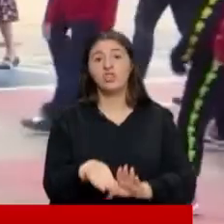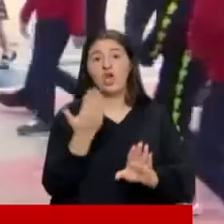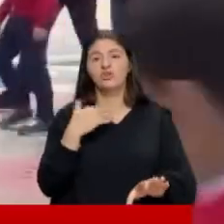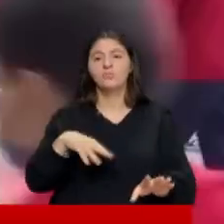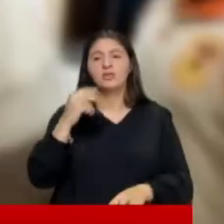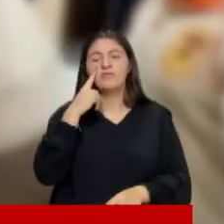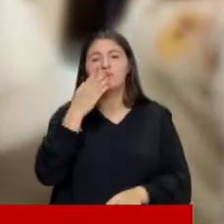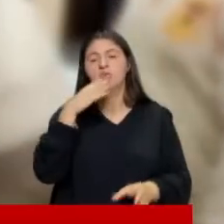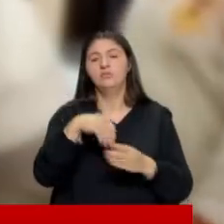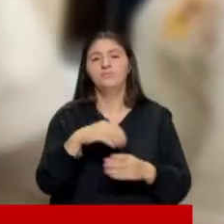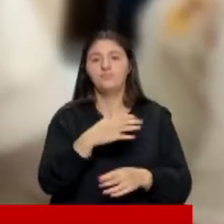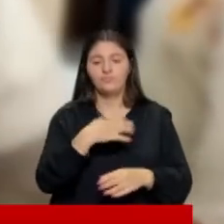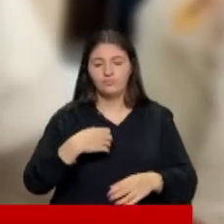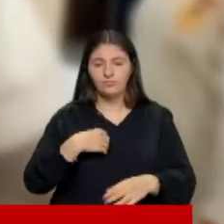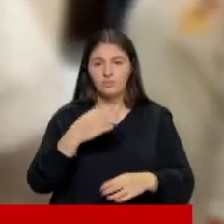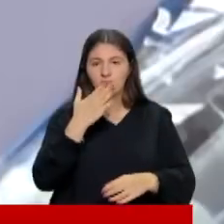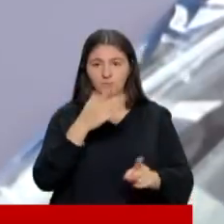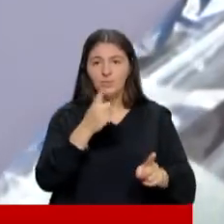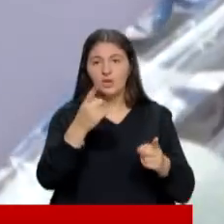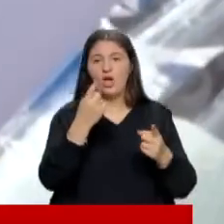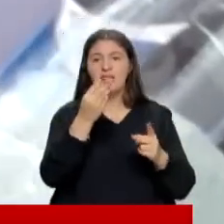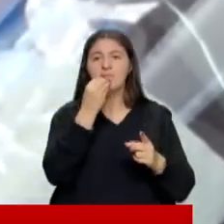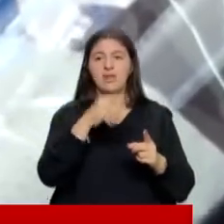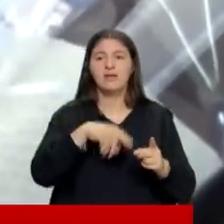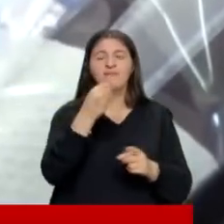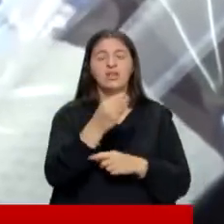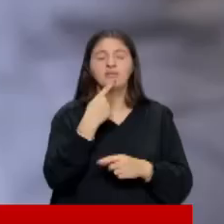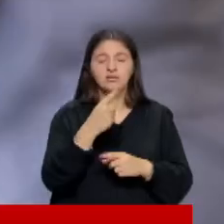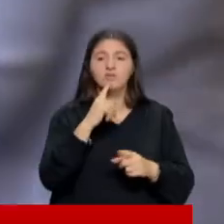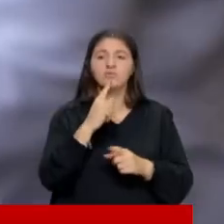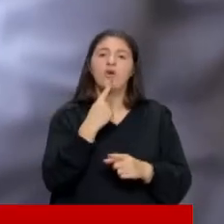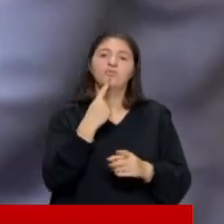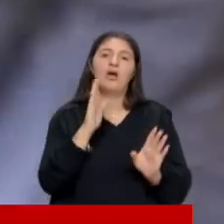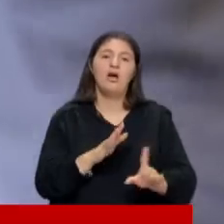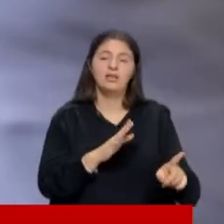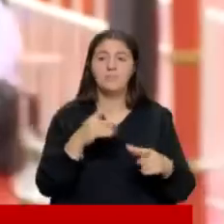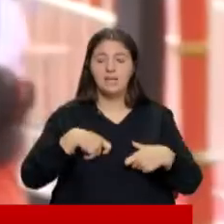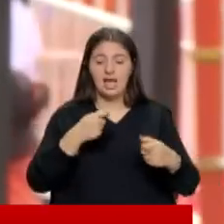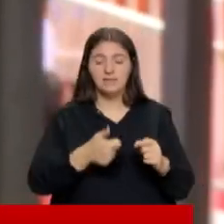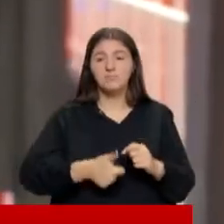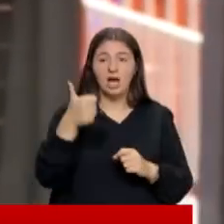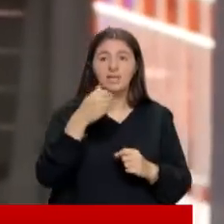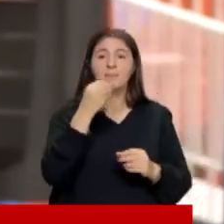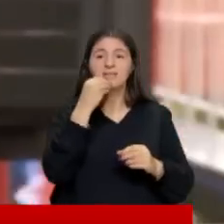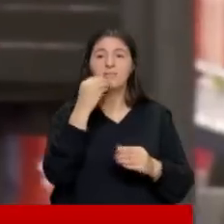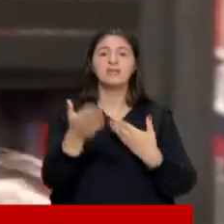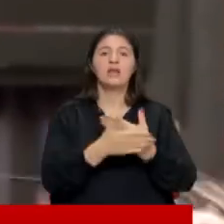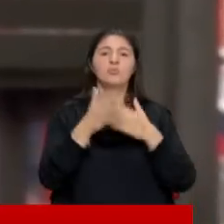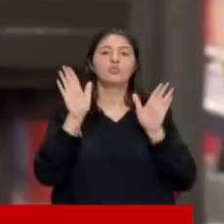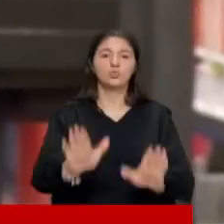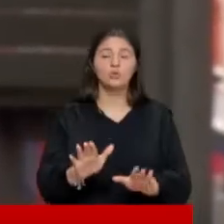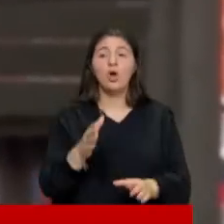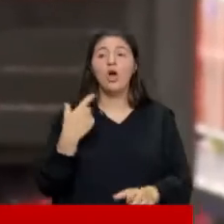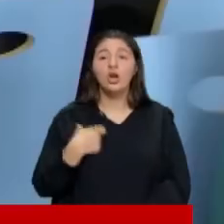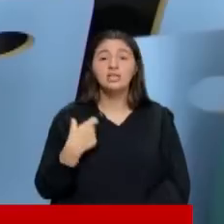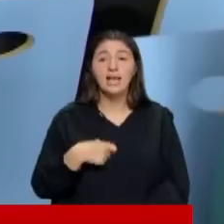önce tüm devlet okullarında ana sınıflara bir öğün ücretsiz yemek verilecek denildi Sözde kaldı Milli Eğitim Bakanlığı beslenme yardımını durdurdu